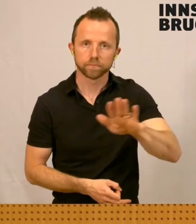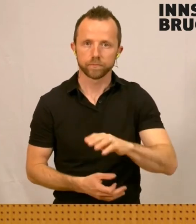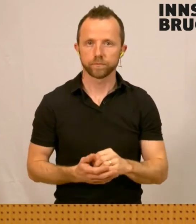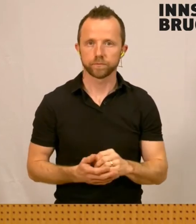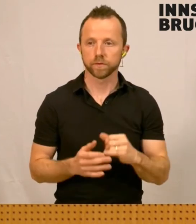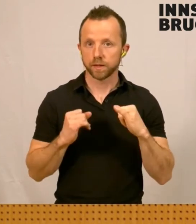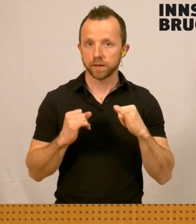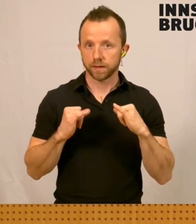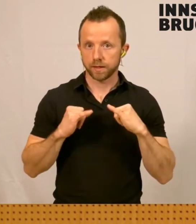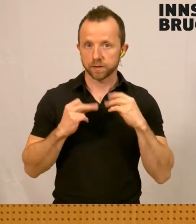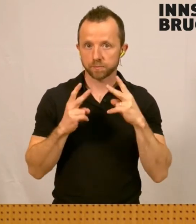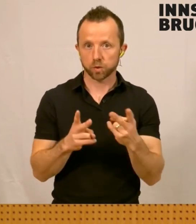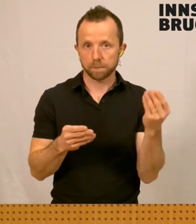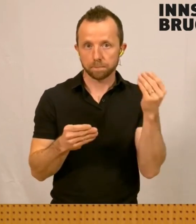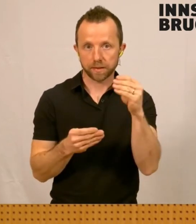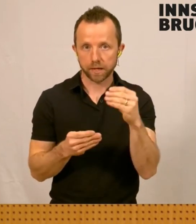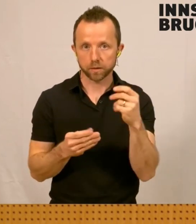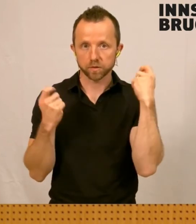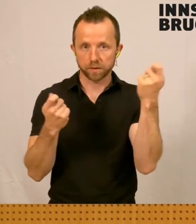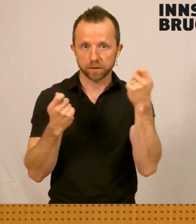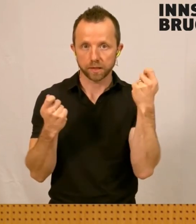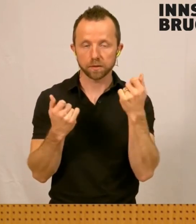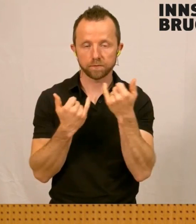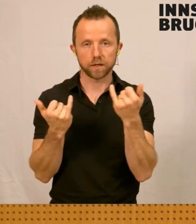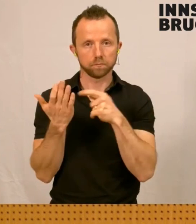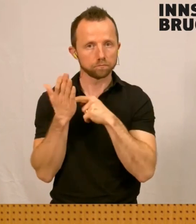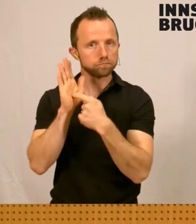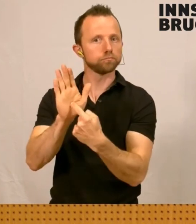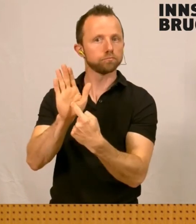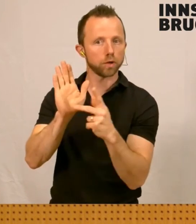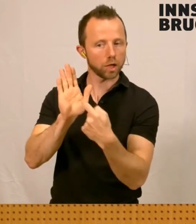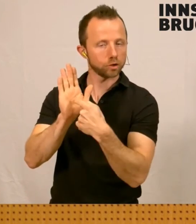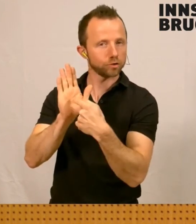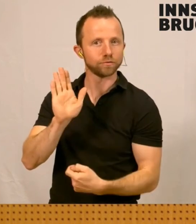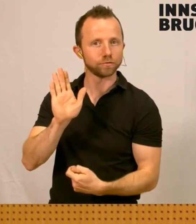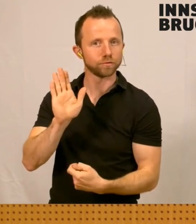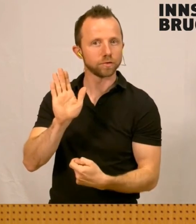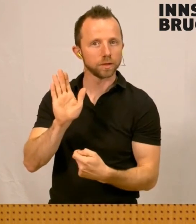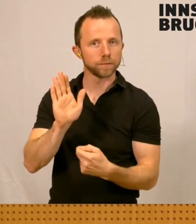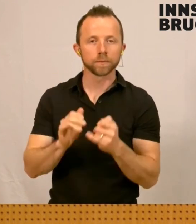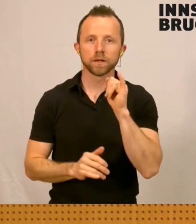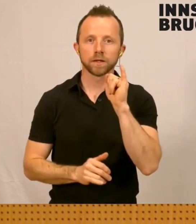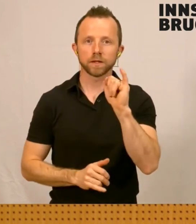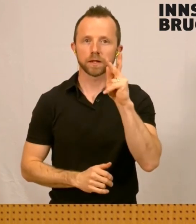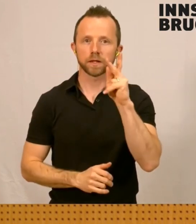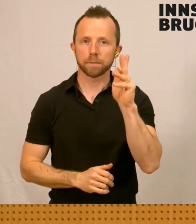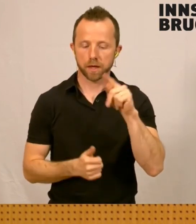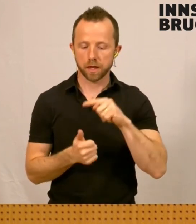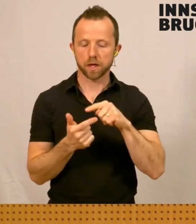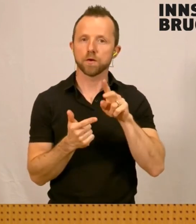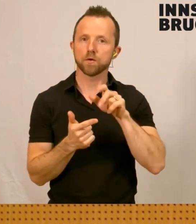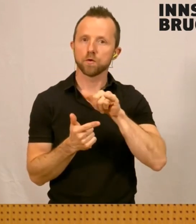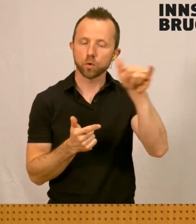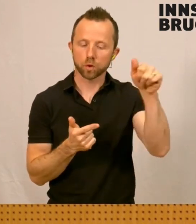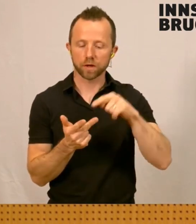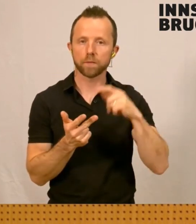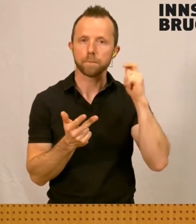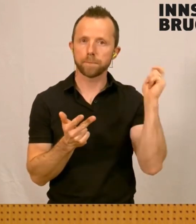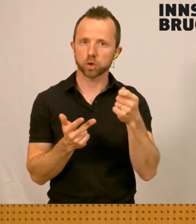Innsbrucker Beteiligungsbetriebe sind Vorzeigebetriebe. Die Innsbrucker Kommunalbetriebe, der Flughafen, die